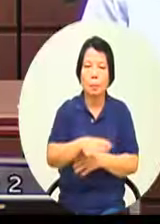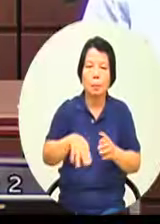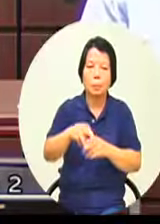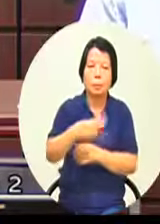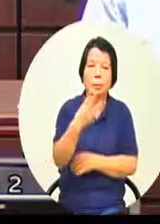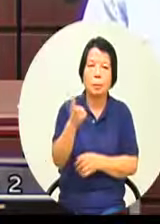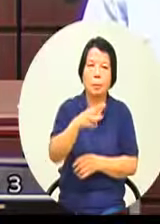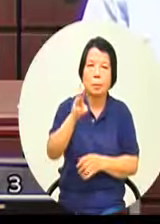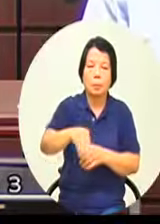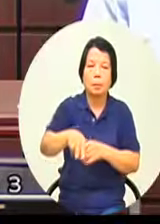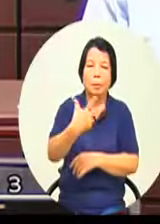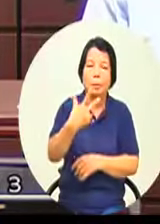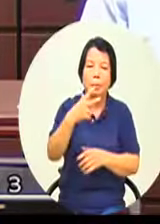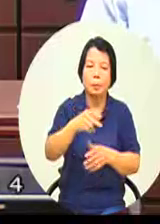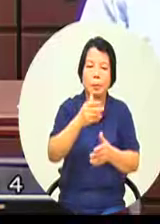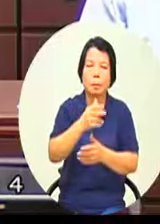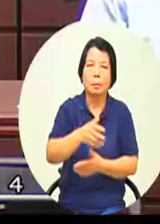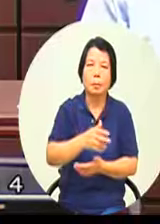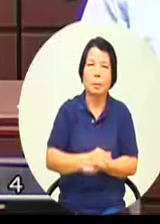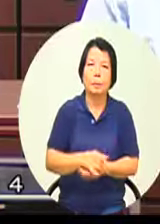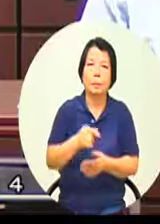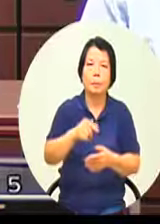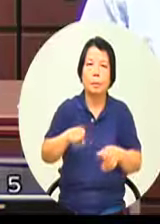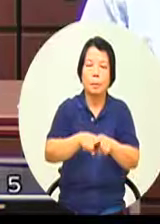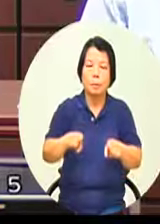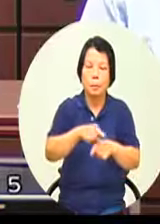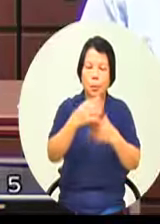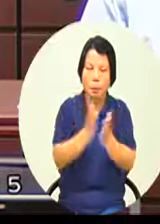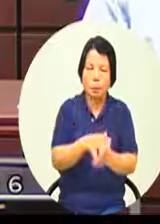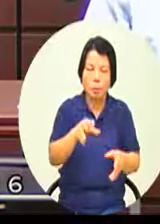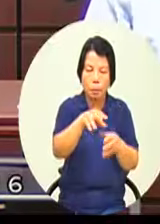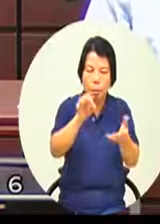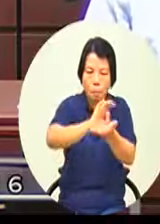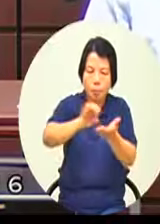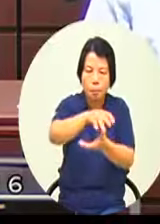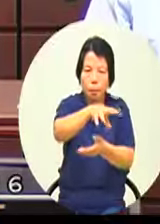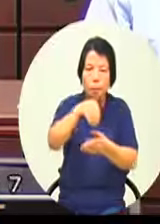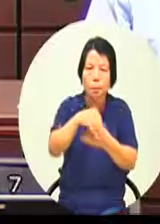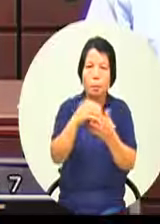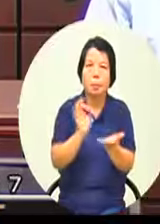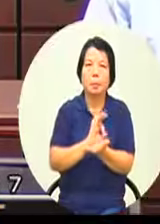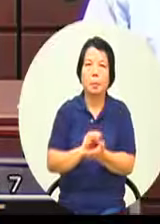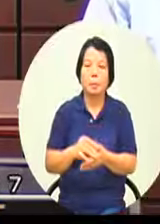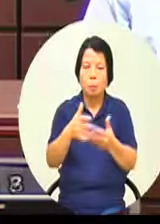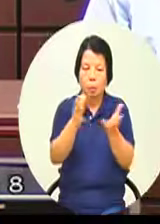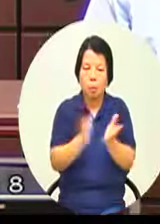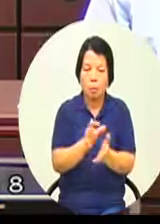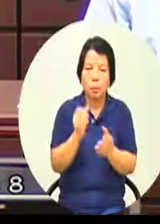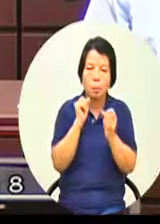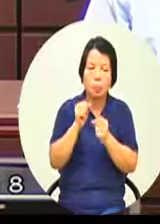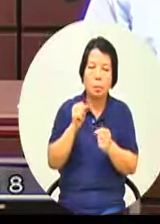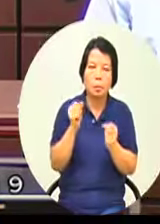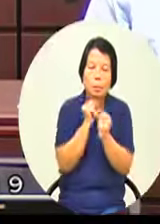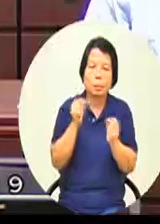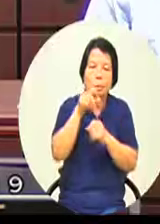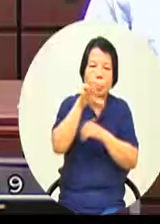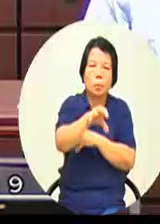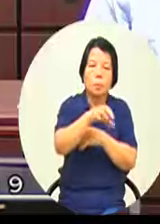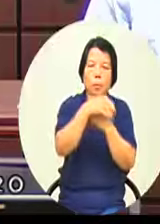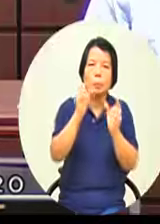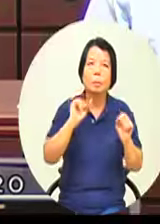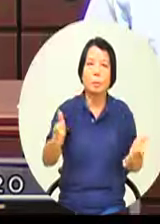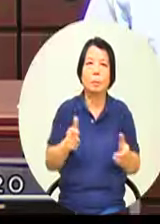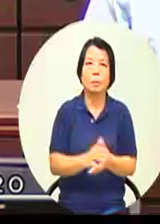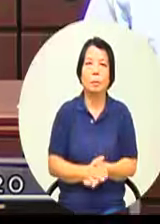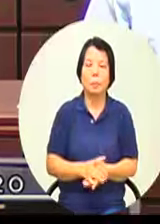了，3700坪。 那、啊、我们可以调用啊。 所以，因为他们有些是在冷藏的东西是不一样哈。这个跟李委员